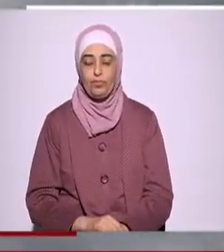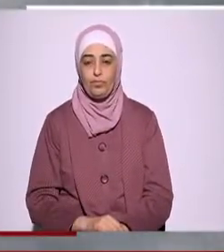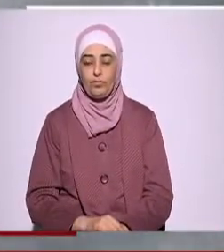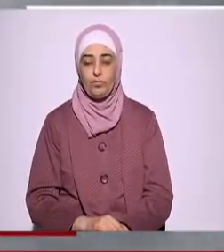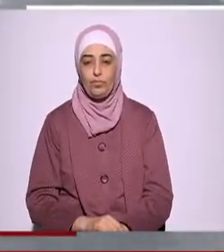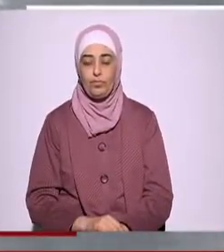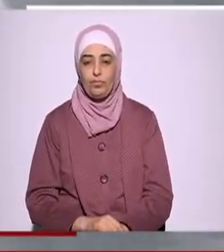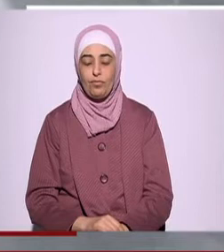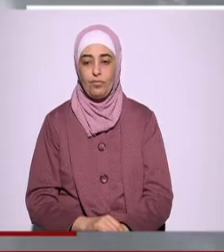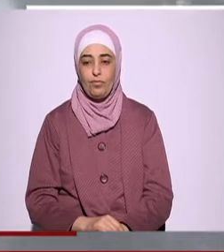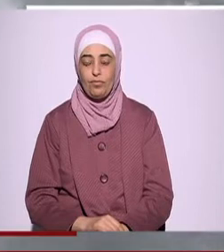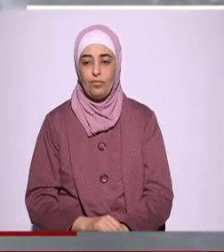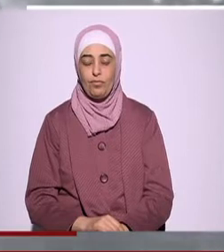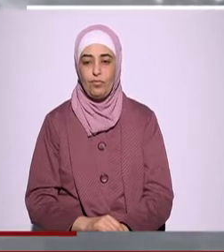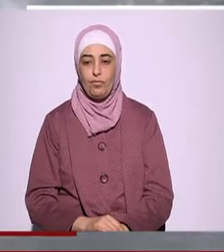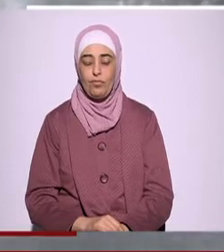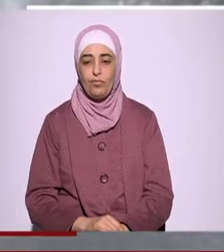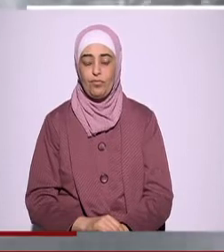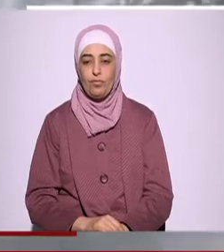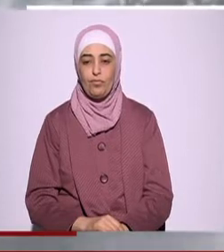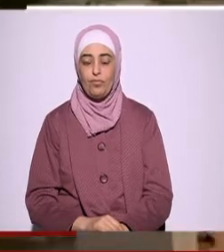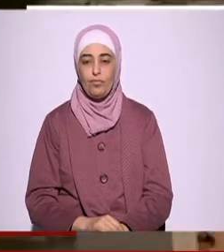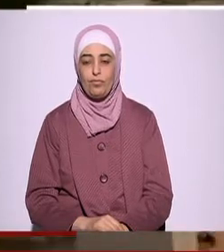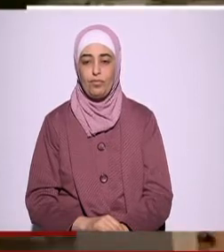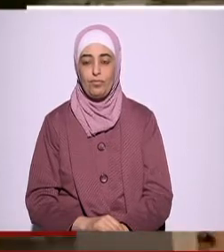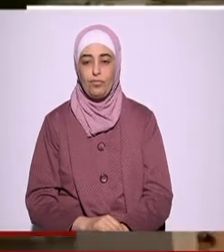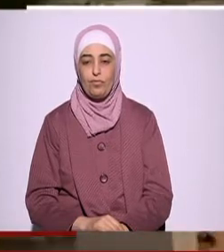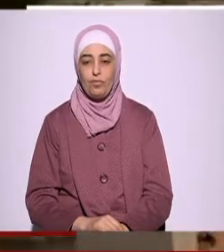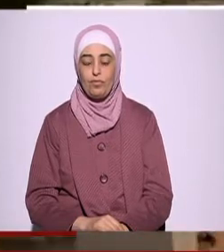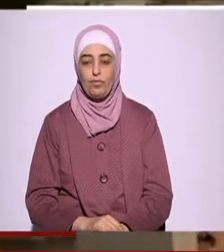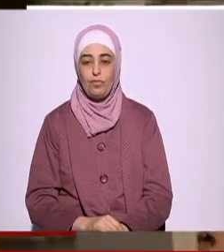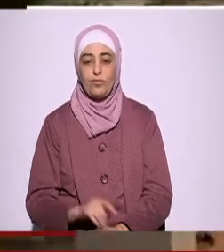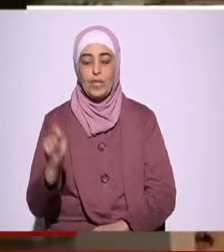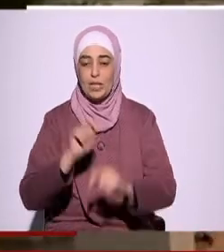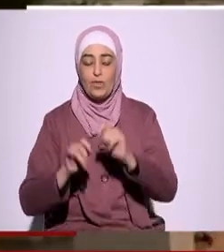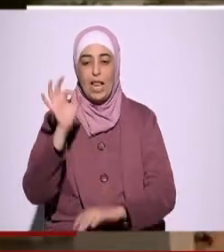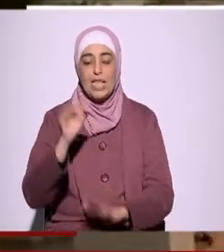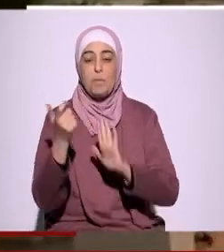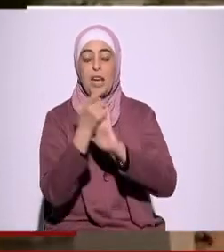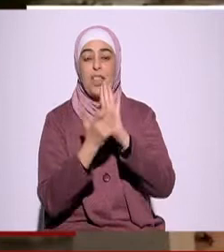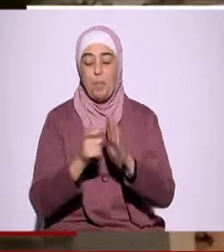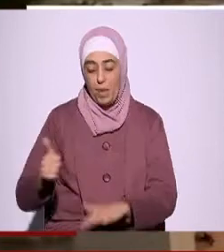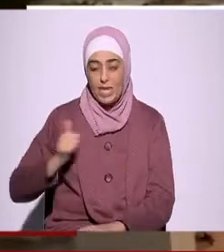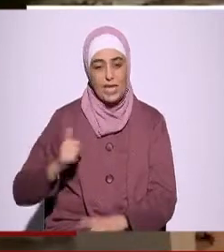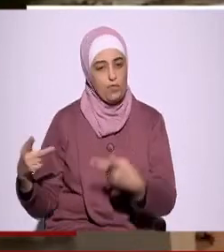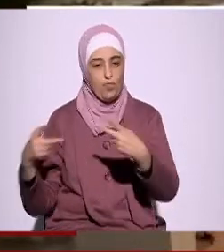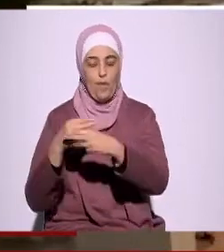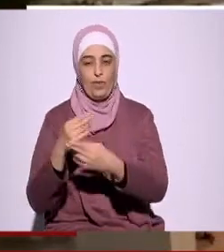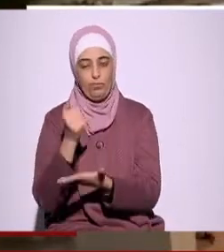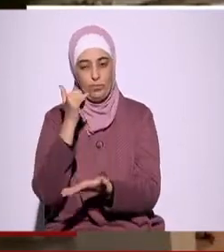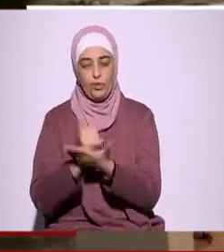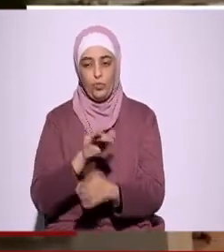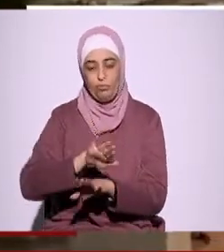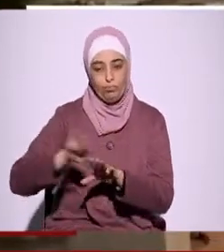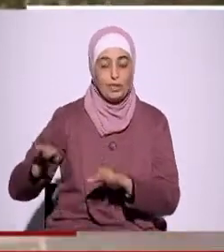ويظل في هذا الخروج المستمر إلى أن يتم إسقاط هذه المنظومة واقتلاع